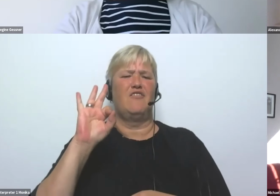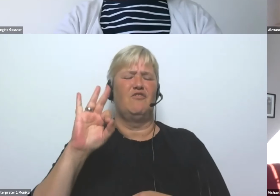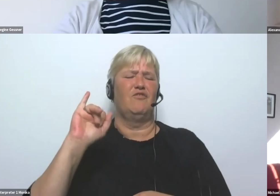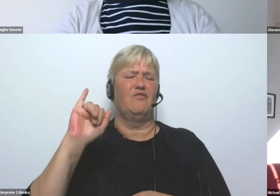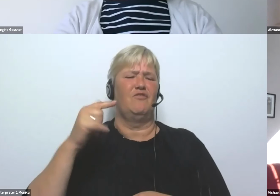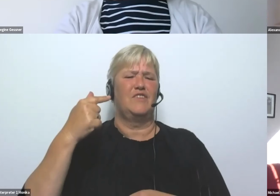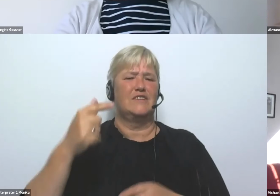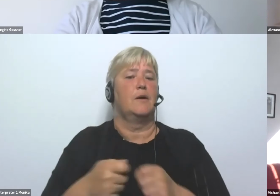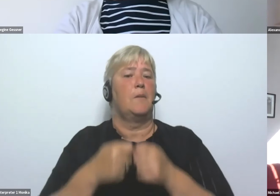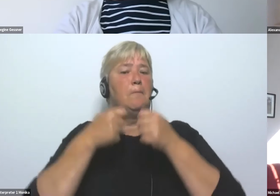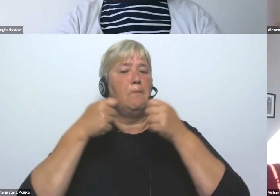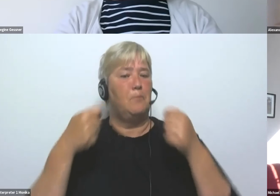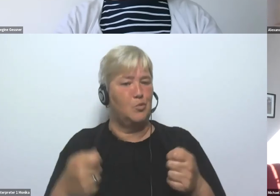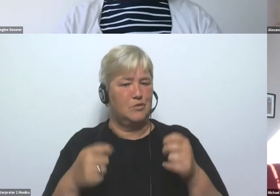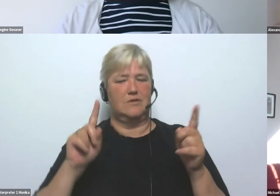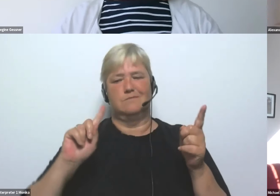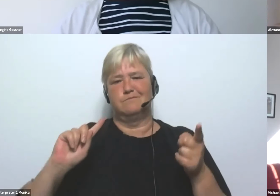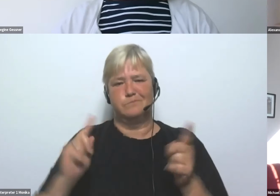das ist auch unsere